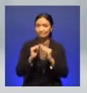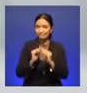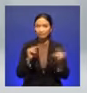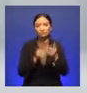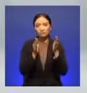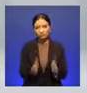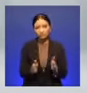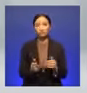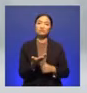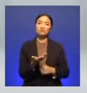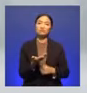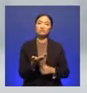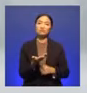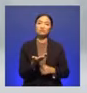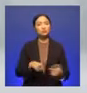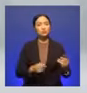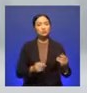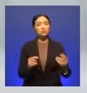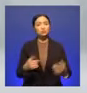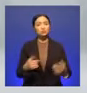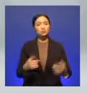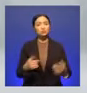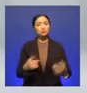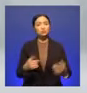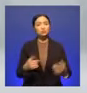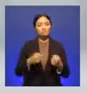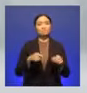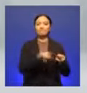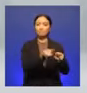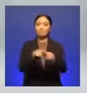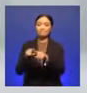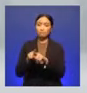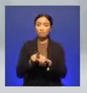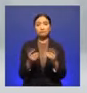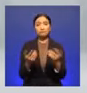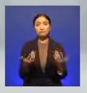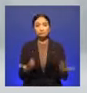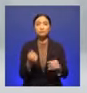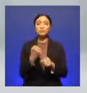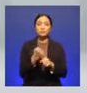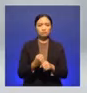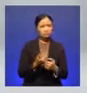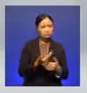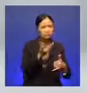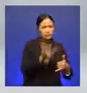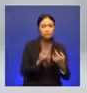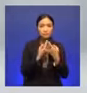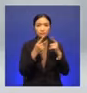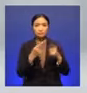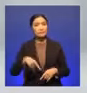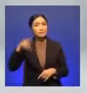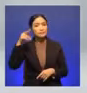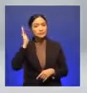คนความเสมอภาคของสถานะทางสุขภาพต่างๆการไม่เลือกปฏิบัติเนี่ยรวมถึงความแตกต่างทั้งทางเพ